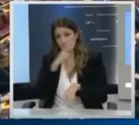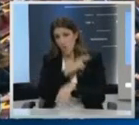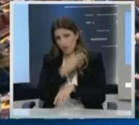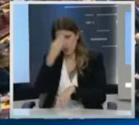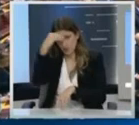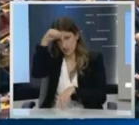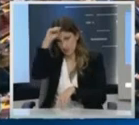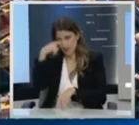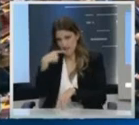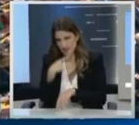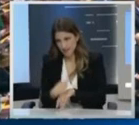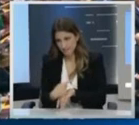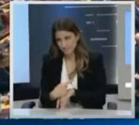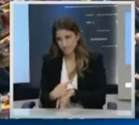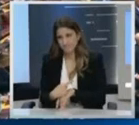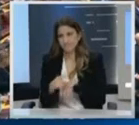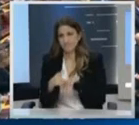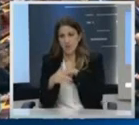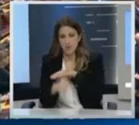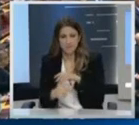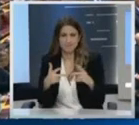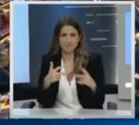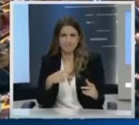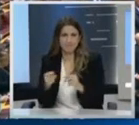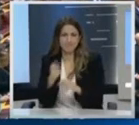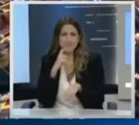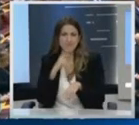μην διακόπτετε. Κύριε Μητσοτάκη, θα ακούσετε με ψυχραιμία,